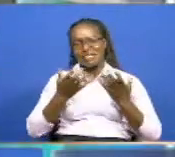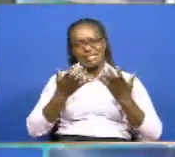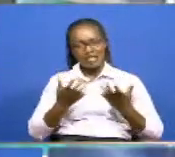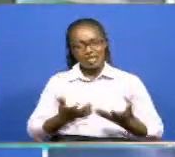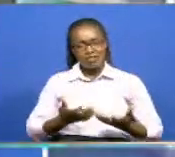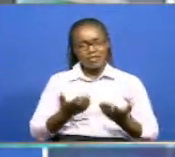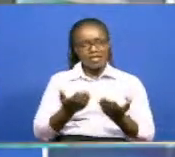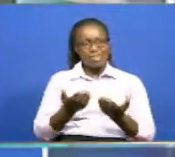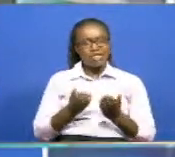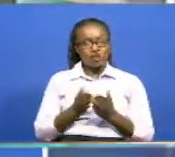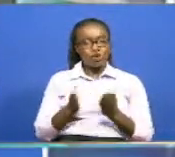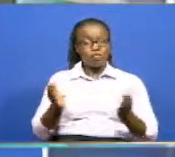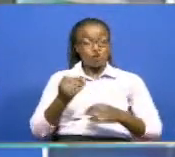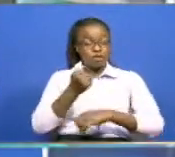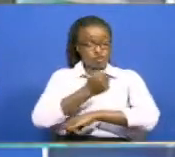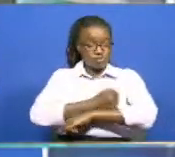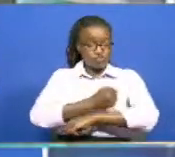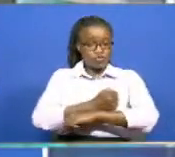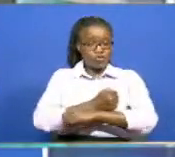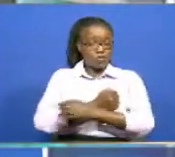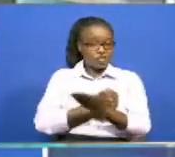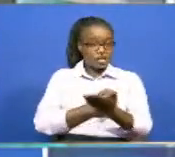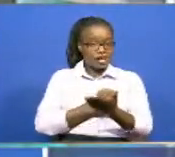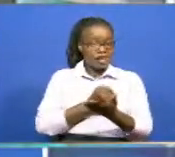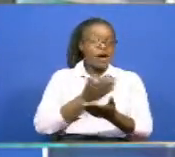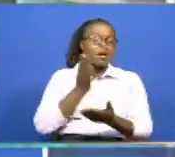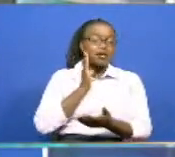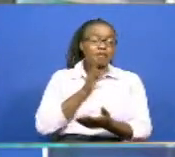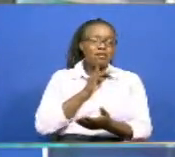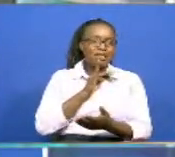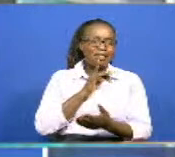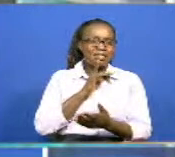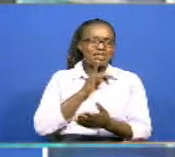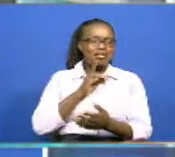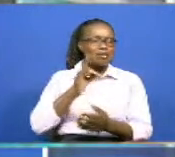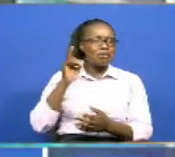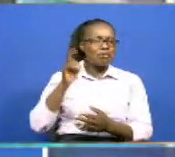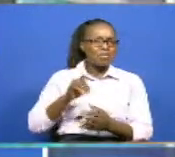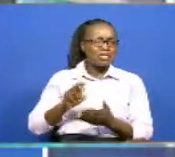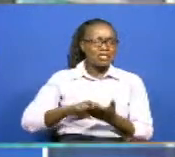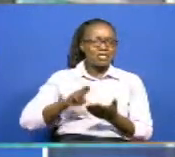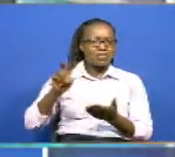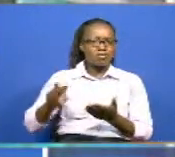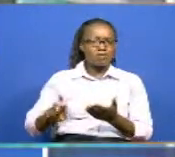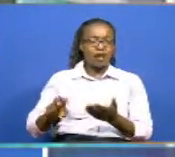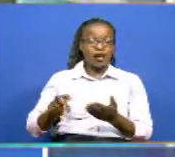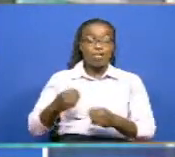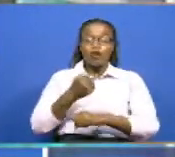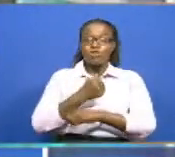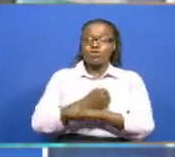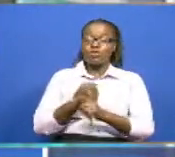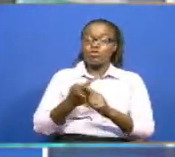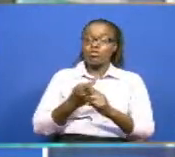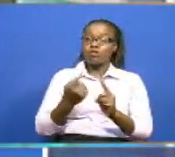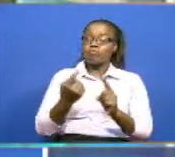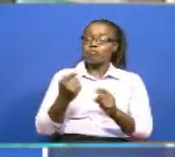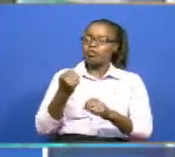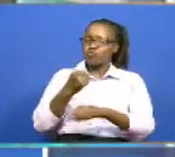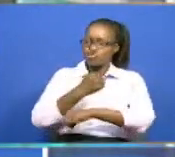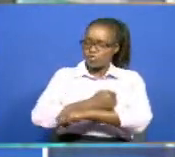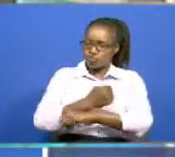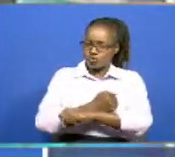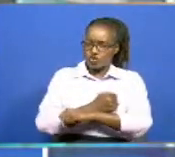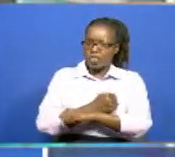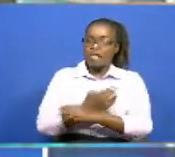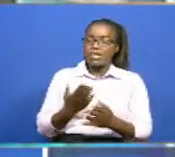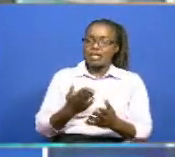ya ufunguzi wa shule. Wazazi hao sasa wanasema kwamba wamelazimika kuhamisha watoto wao kutoka shule moja hadi nyingine, huku taasisi